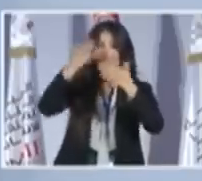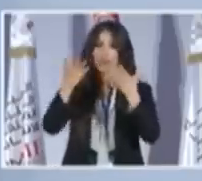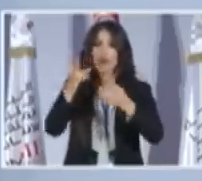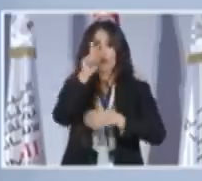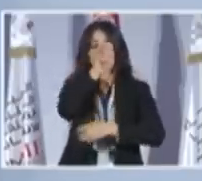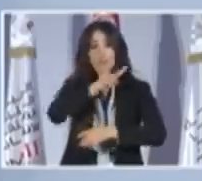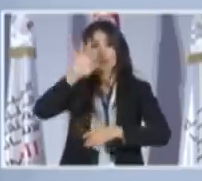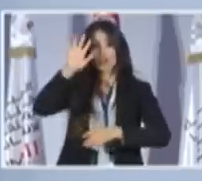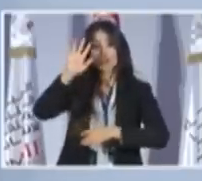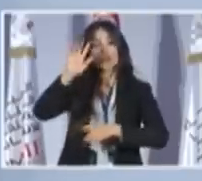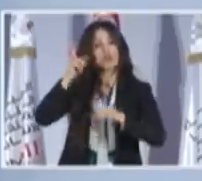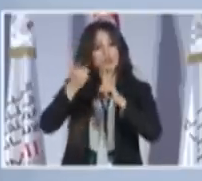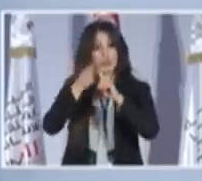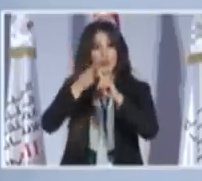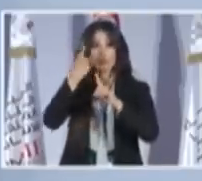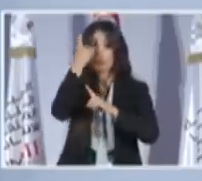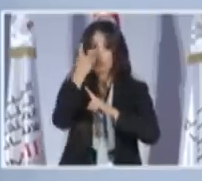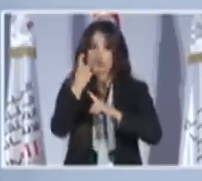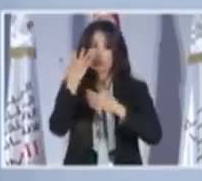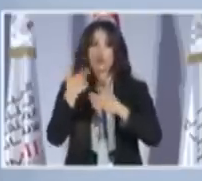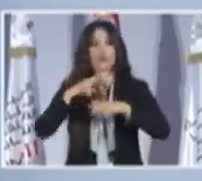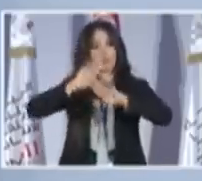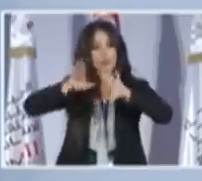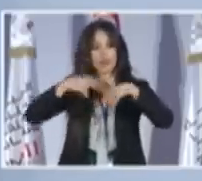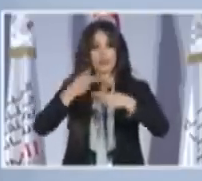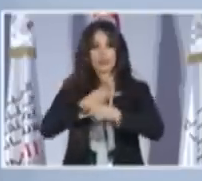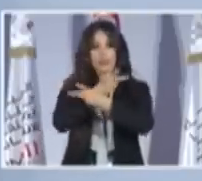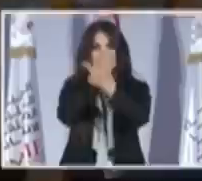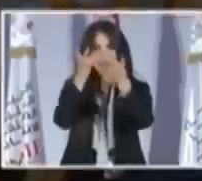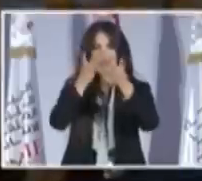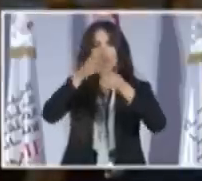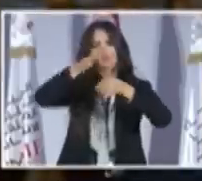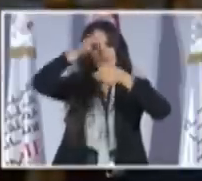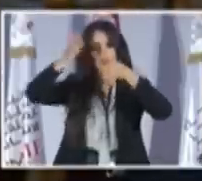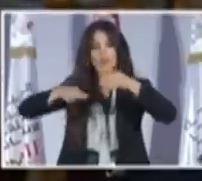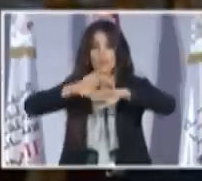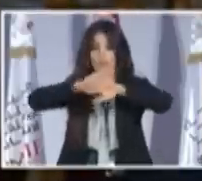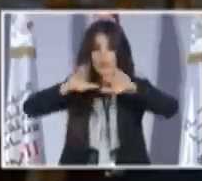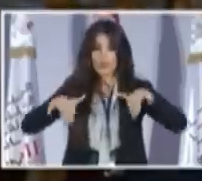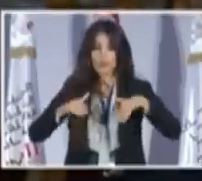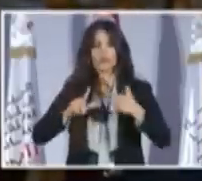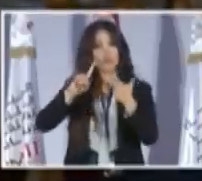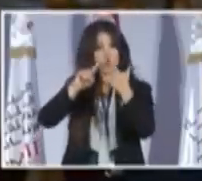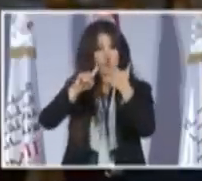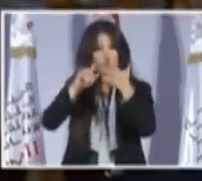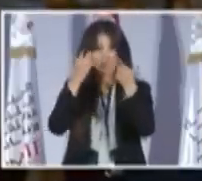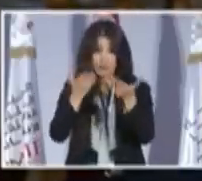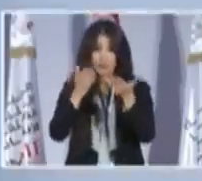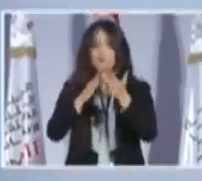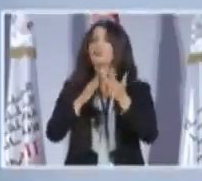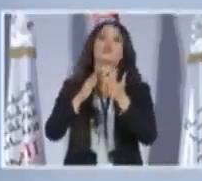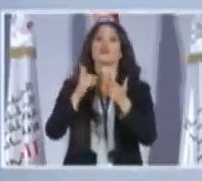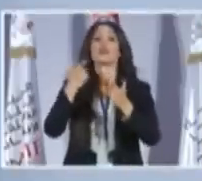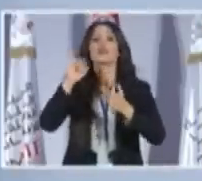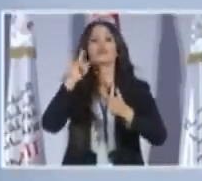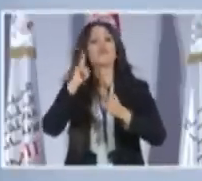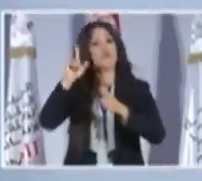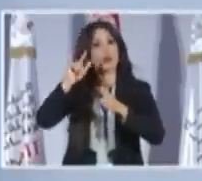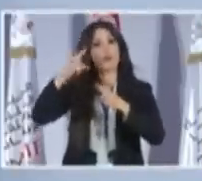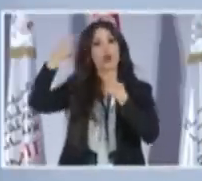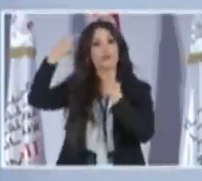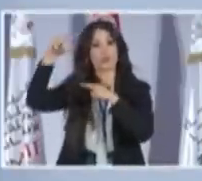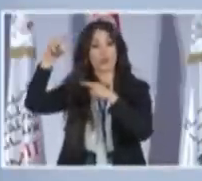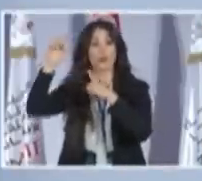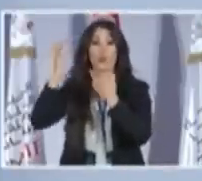اه منذ الاعلان عن النتائج النهائيه الاحتمال الثالث بطبيعه الحال هو في الصوره وجود تعود مع